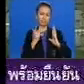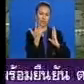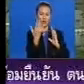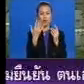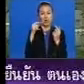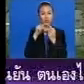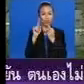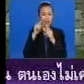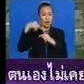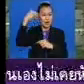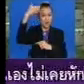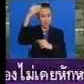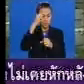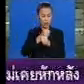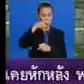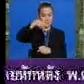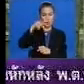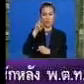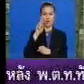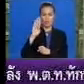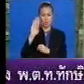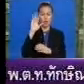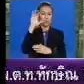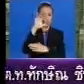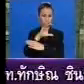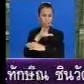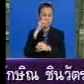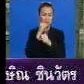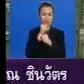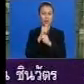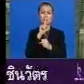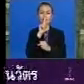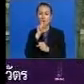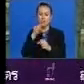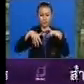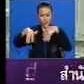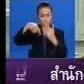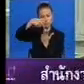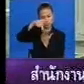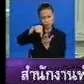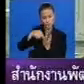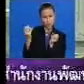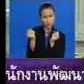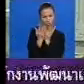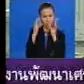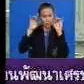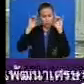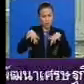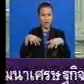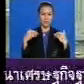อนาคตจะออกเป็นพระราชบัญญัติมาควบคุมโดยจะมีการทำประชาพิจารณ์ลักษณะโครงการที่ถือว่ามีผลกระทบ